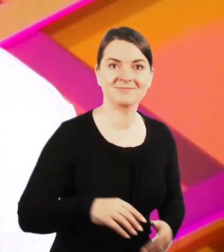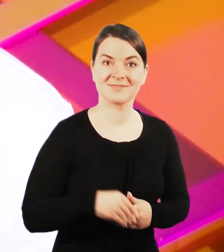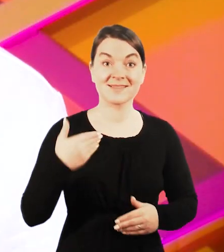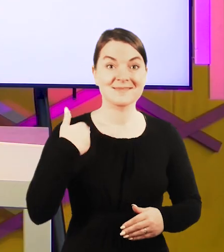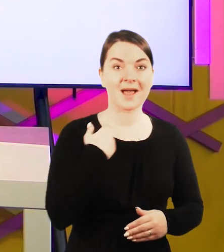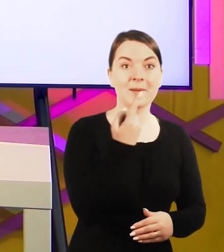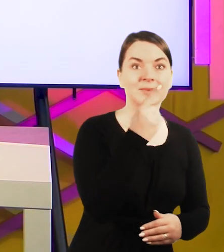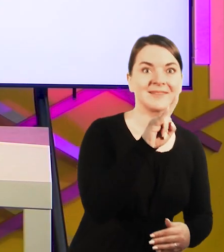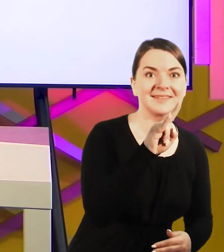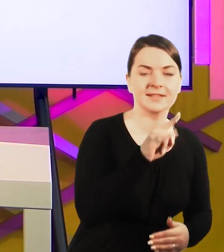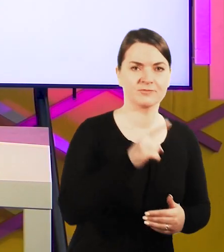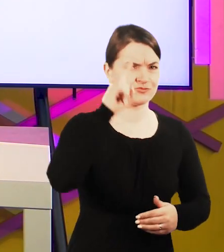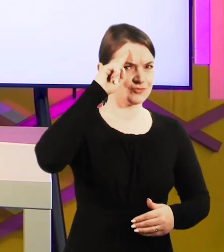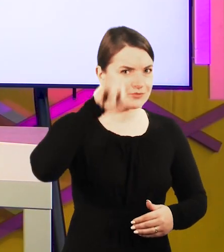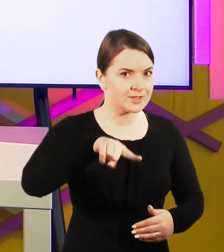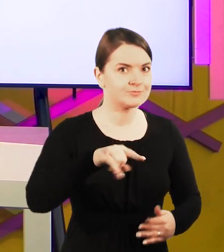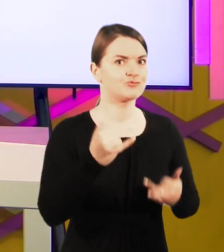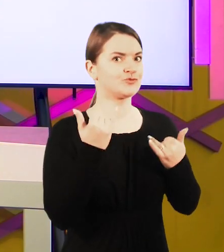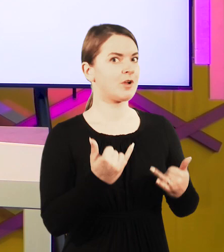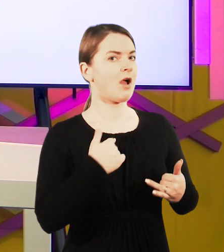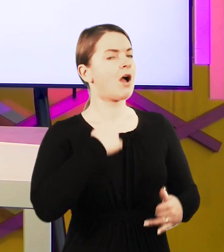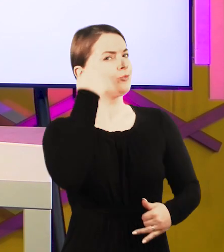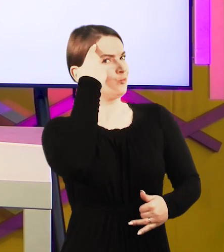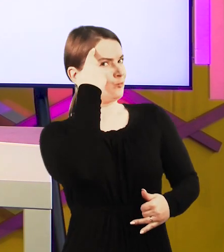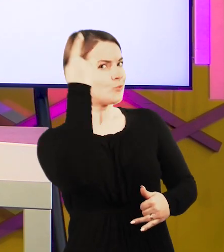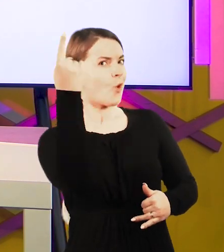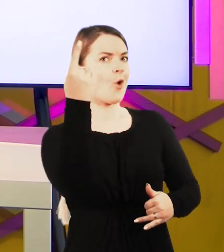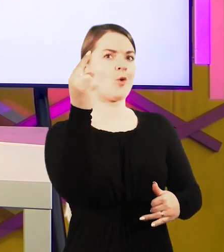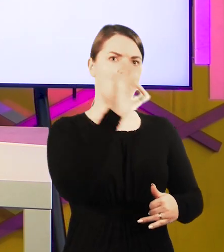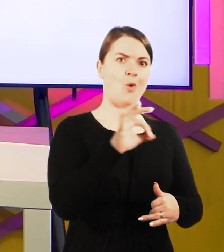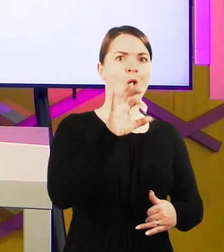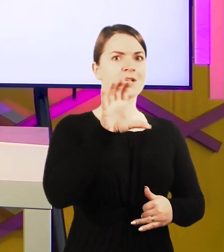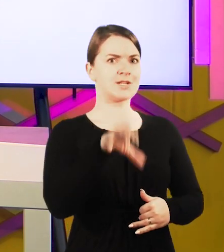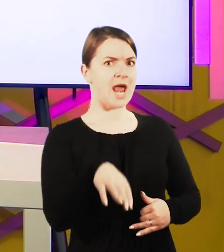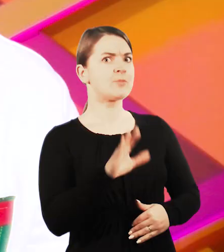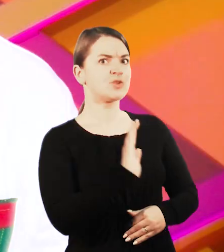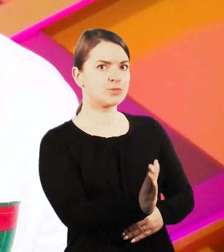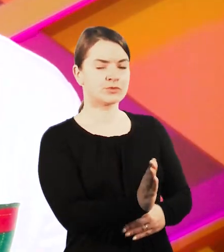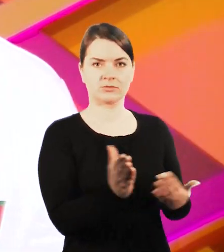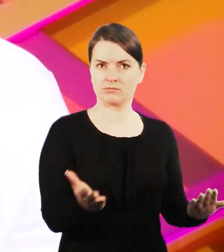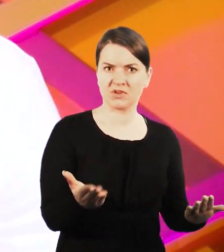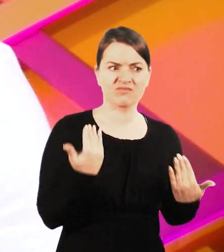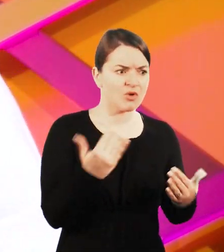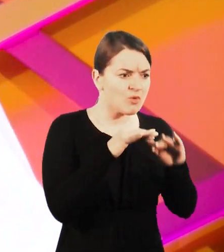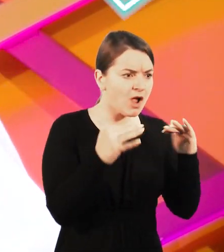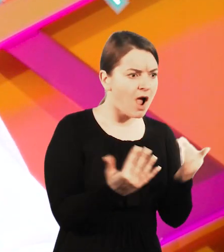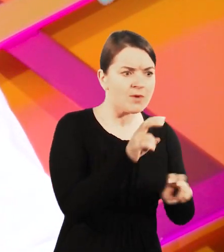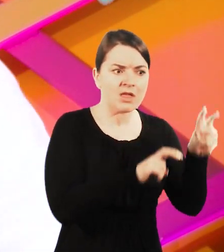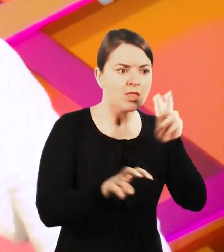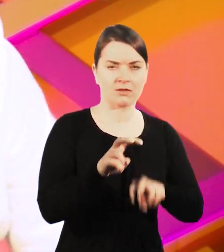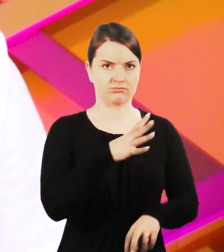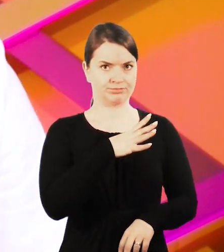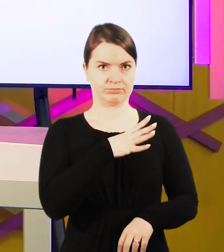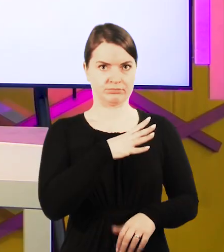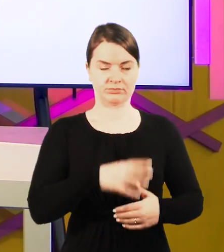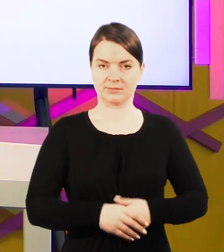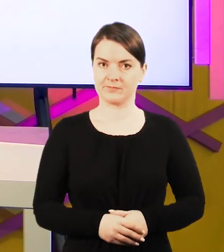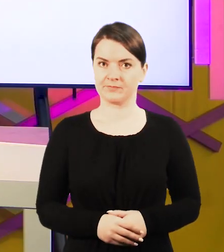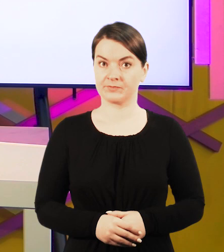Sveiki vaikai, labas Di. Žinai, šiandien galvojau padaryti laidą apie krepšinį, bet niekur nerandu savo